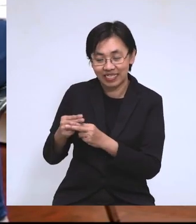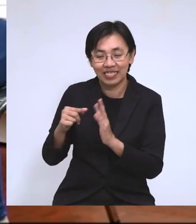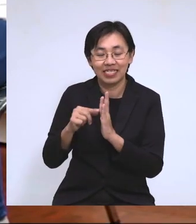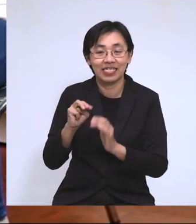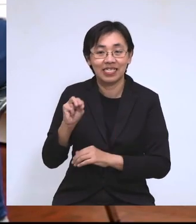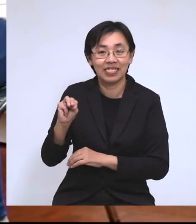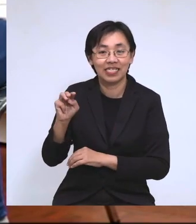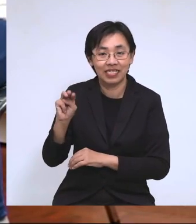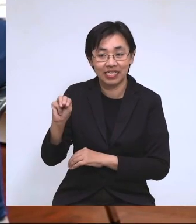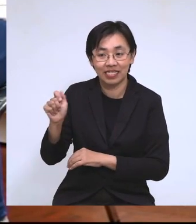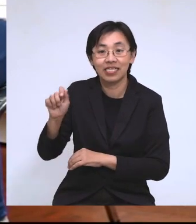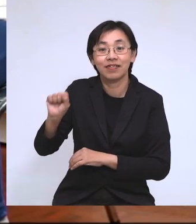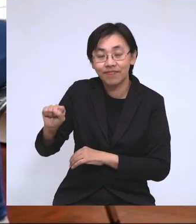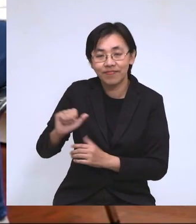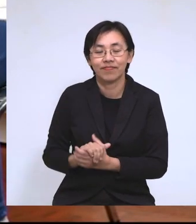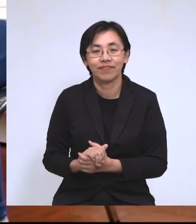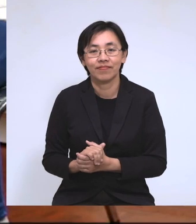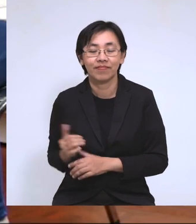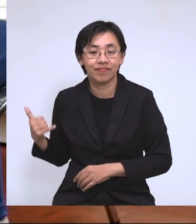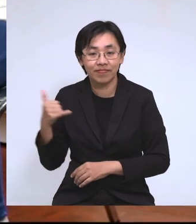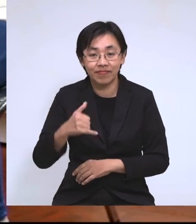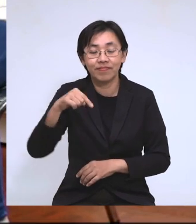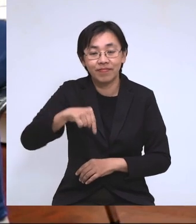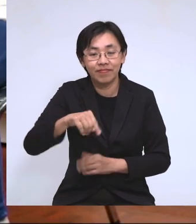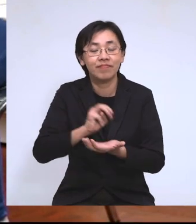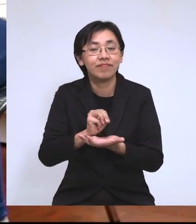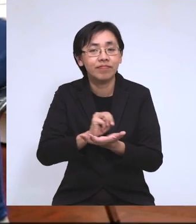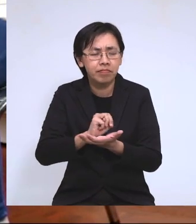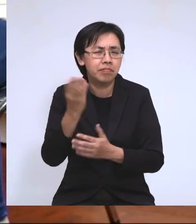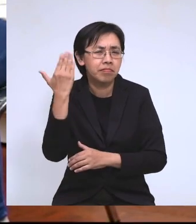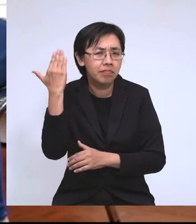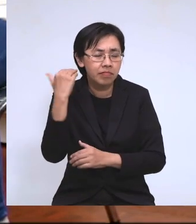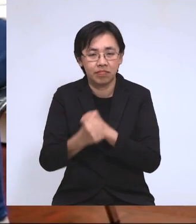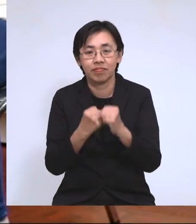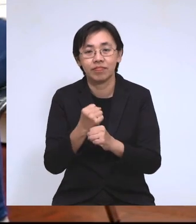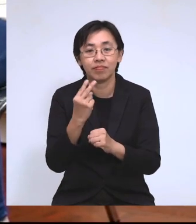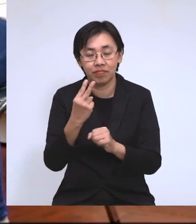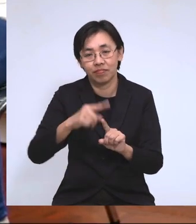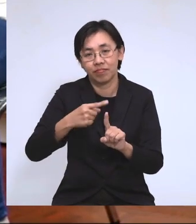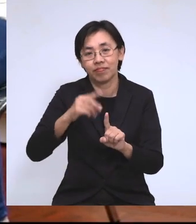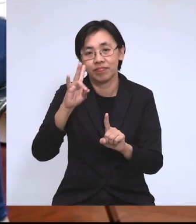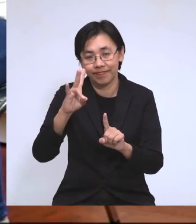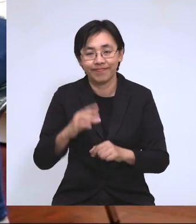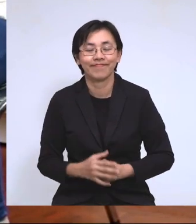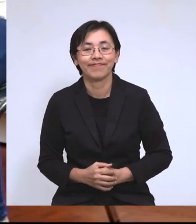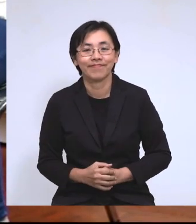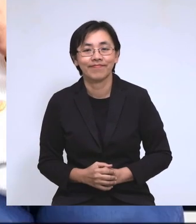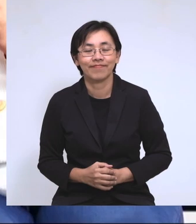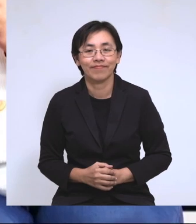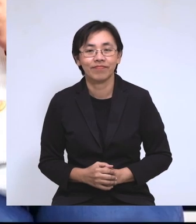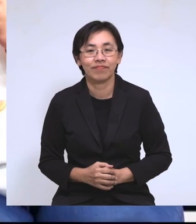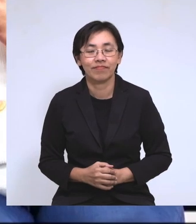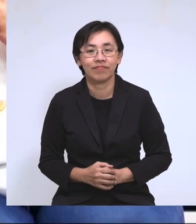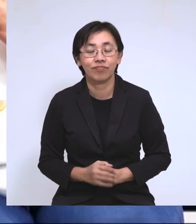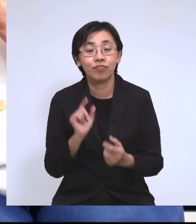แม่ของน้องแมมมอสค่ะแมมมอสนี่มาที่มูลนิธินี้นะคะตั้งแต่2ขวบ7เดือนนะค